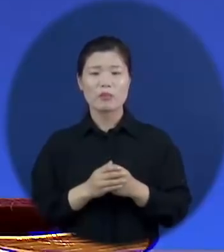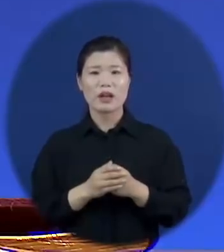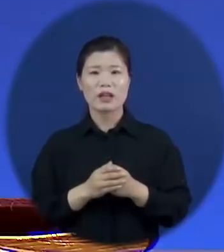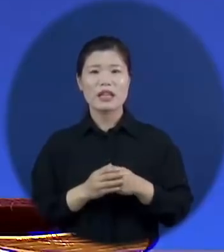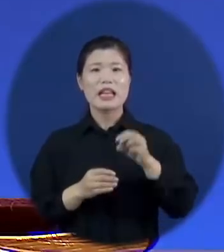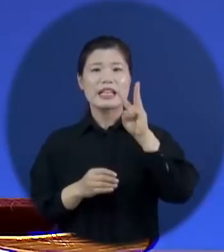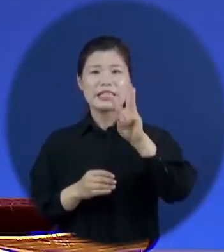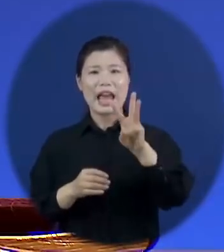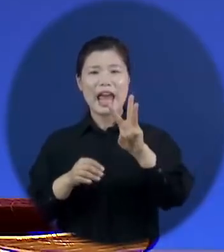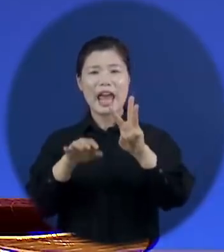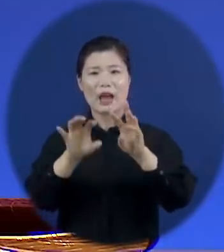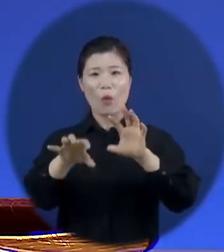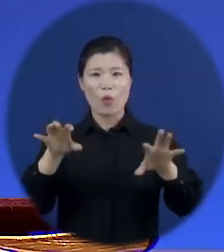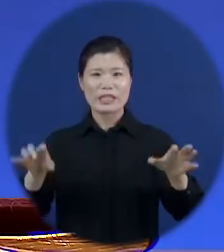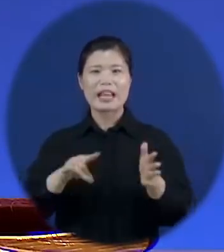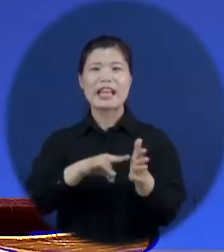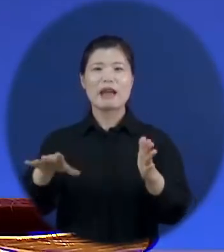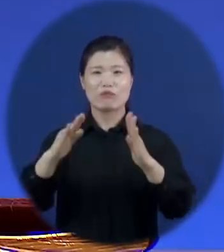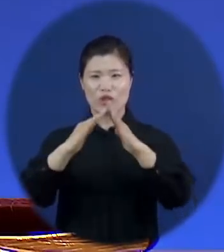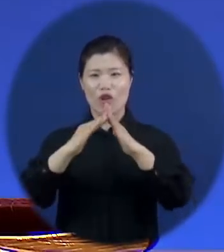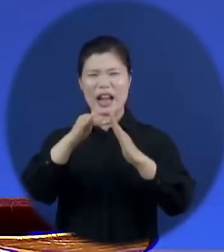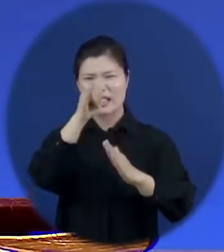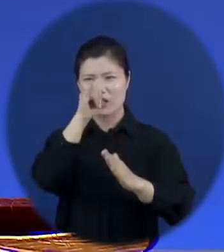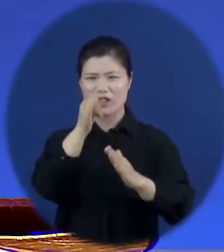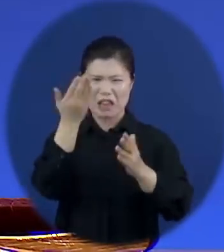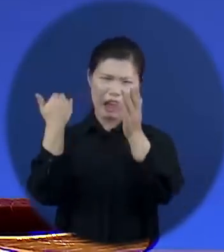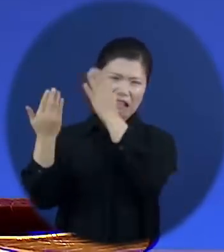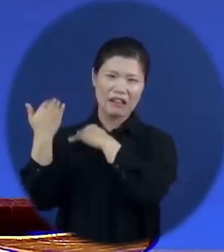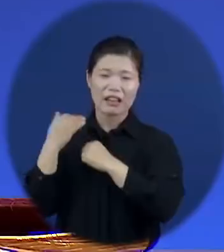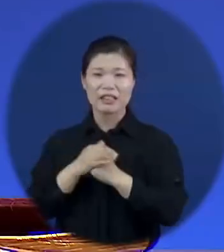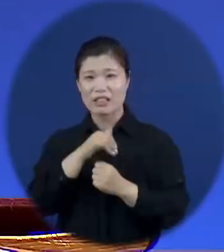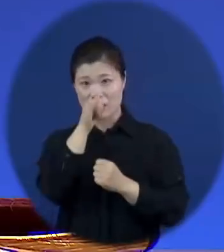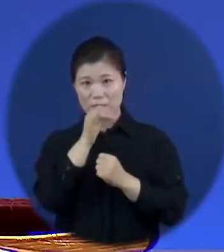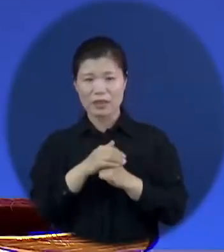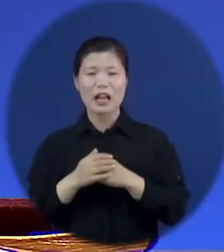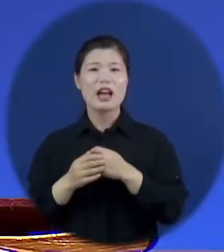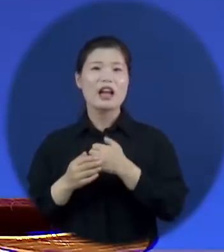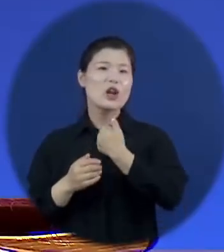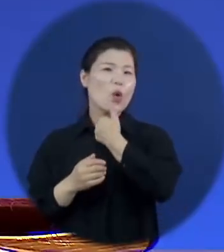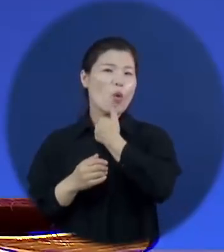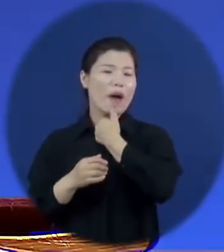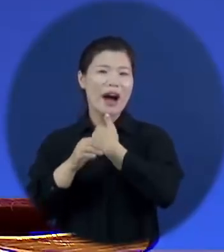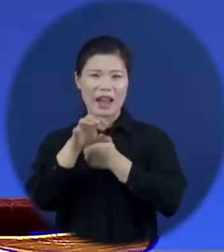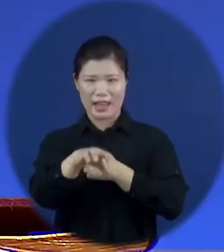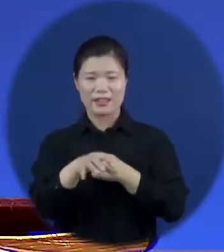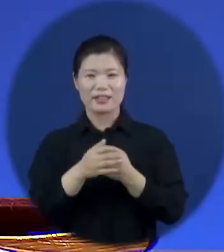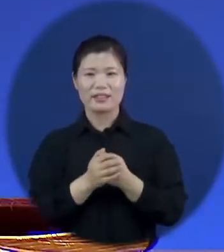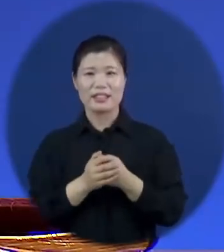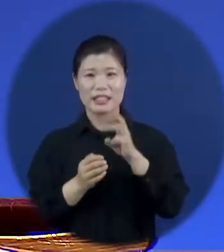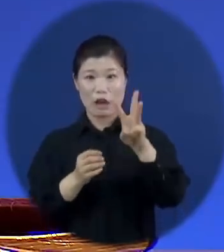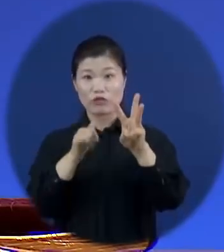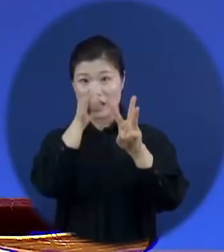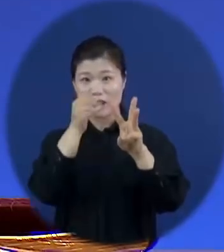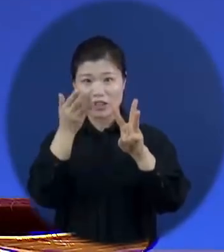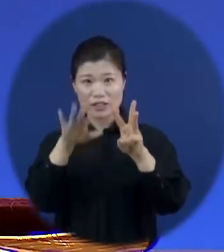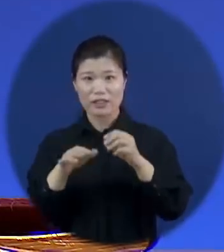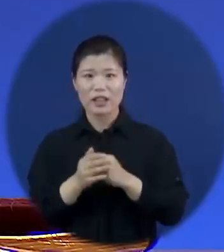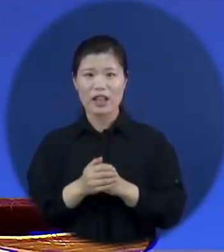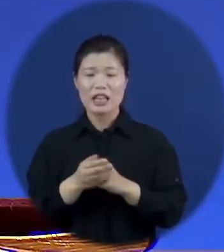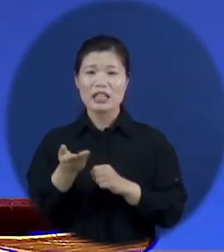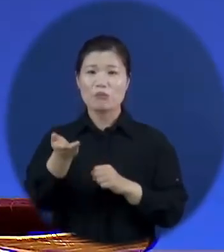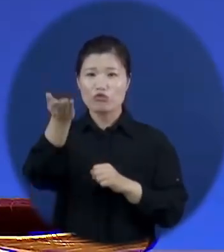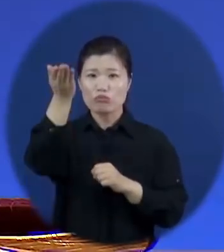세무서가 있었습니다. 로마는 세금을 많이 거둘 수 있는 요충지에 세무서를 세웠죠.